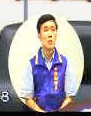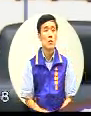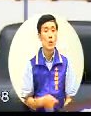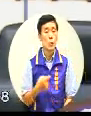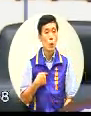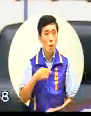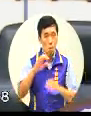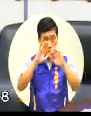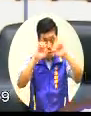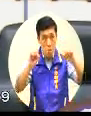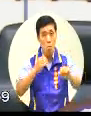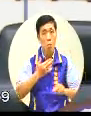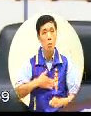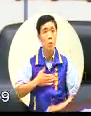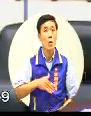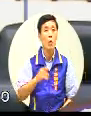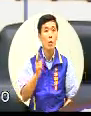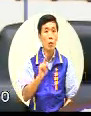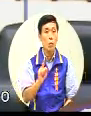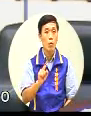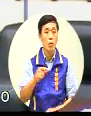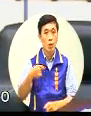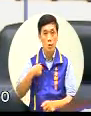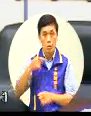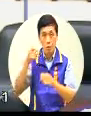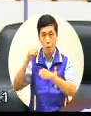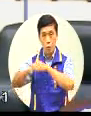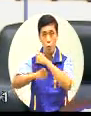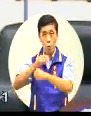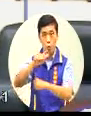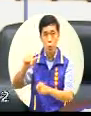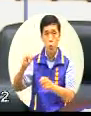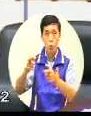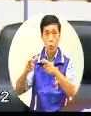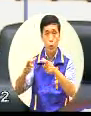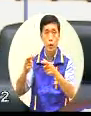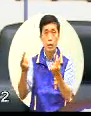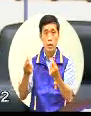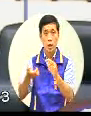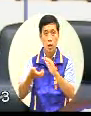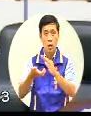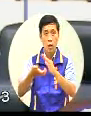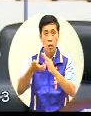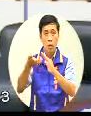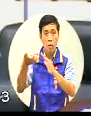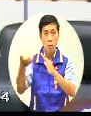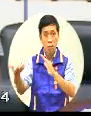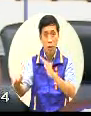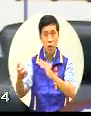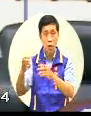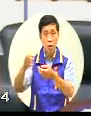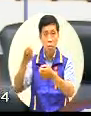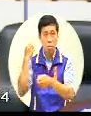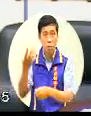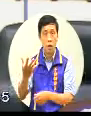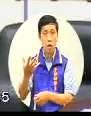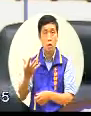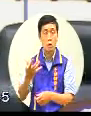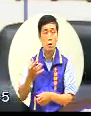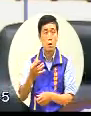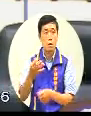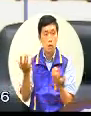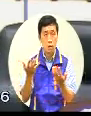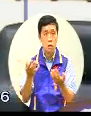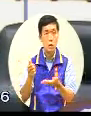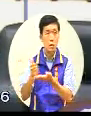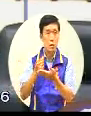我了解了哈，那我们的动物园好像要签一个新的住址哈，可不可以请那个观光